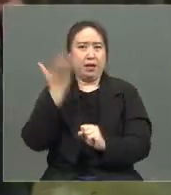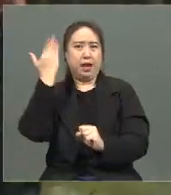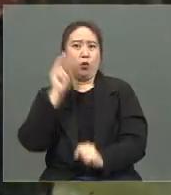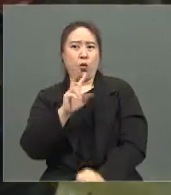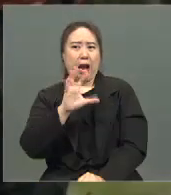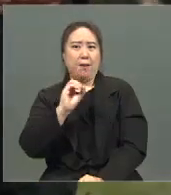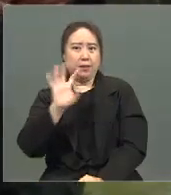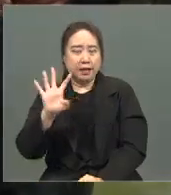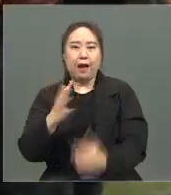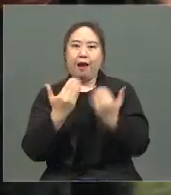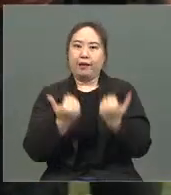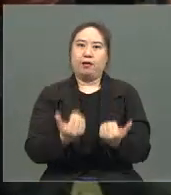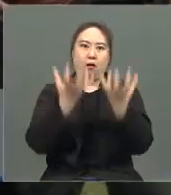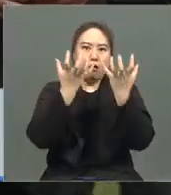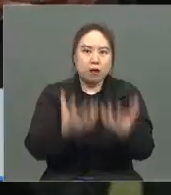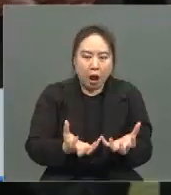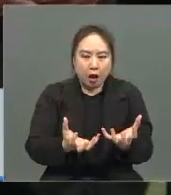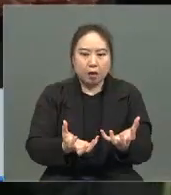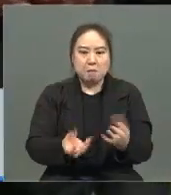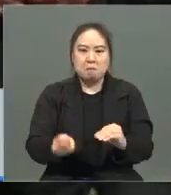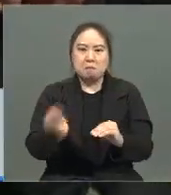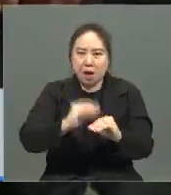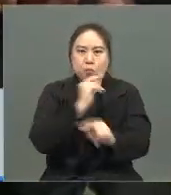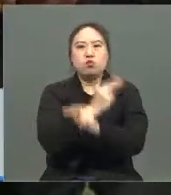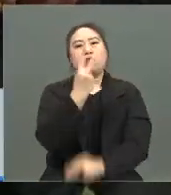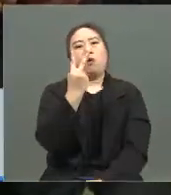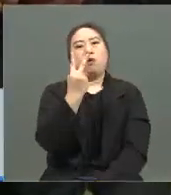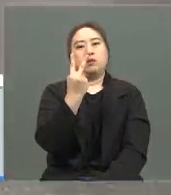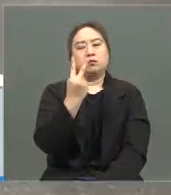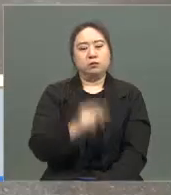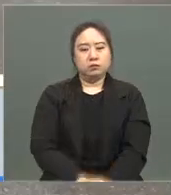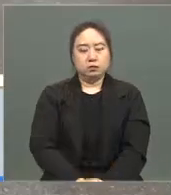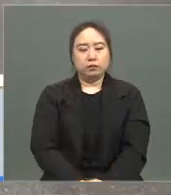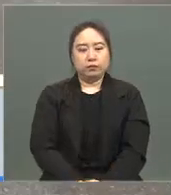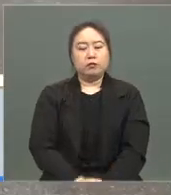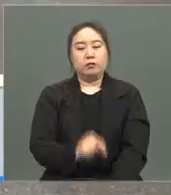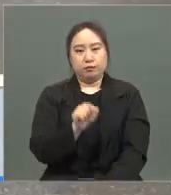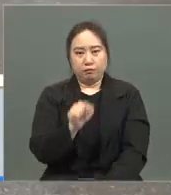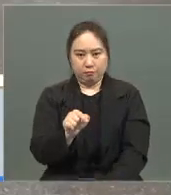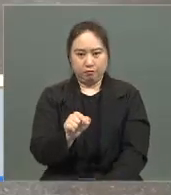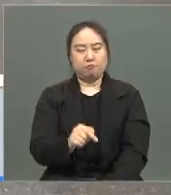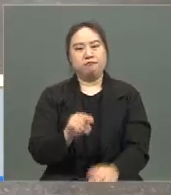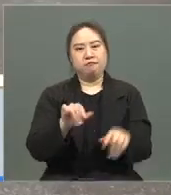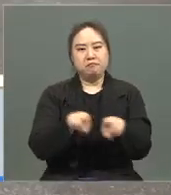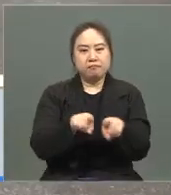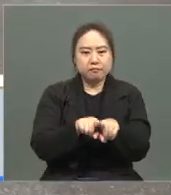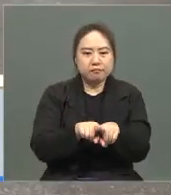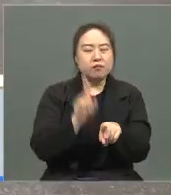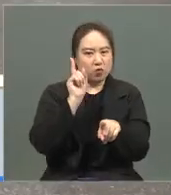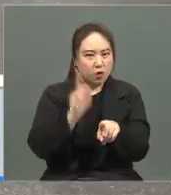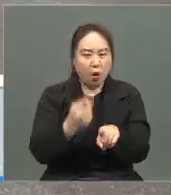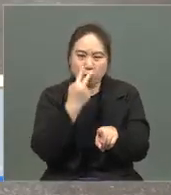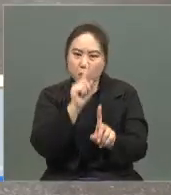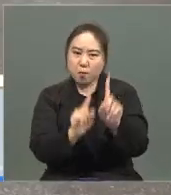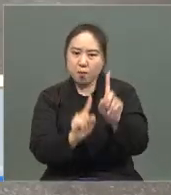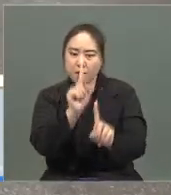าประมาณเกือบเท่าหนึ่งก็คือความเสียหายที่เกิดขึ้นก็อาจจะต้องมีการประเมินว่าหลังจ